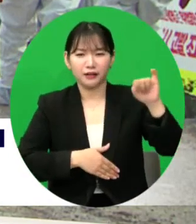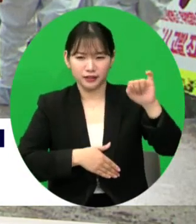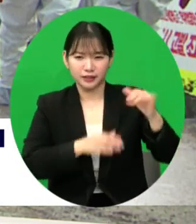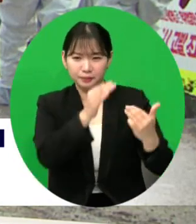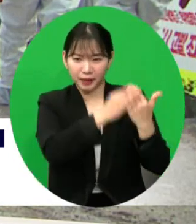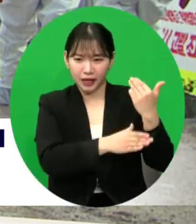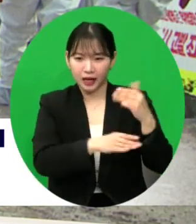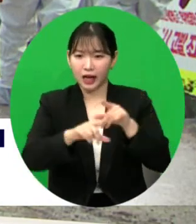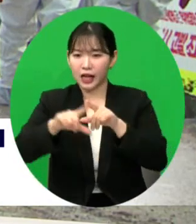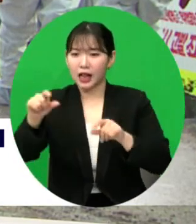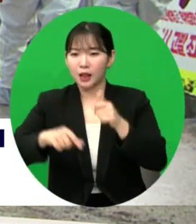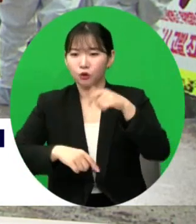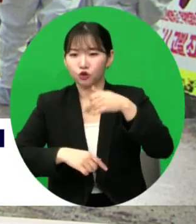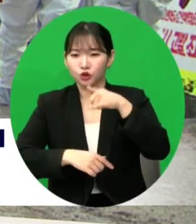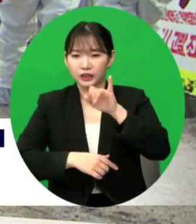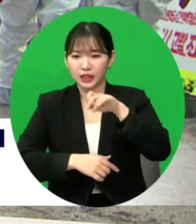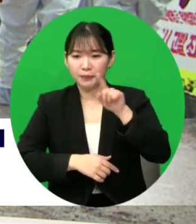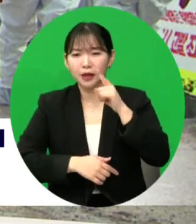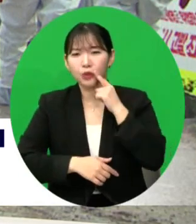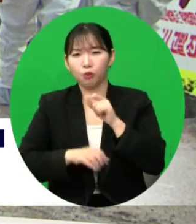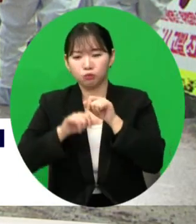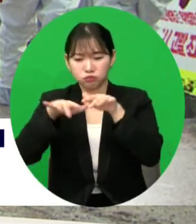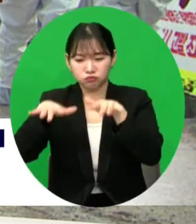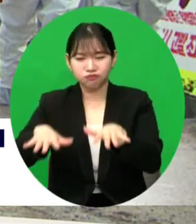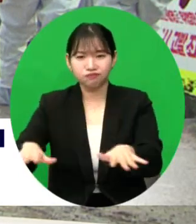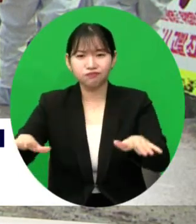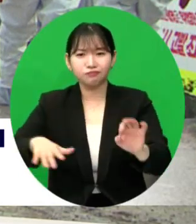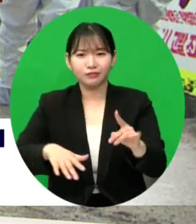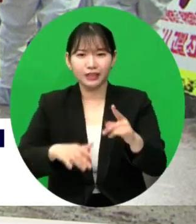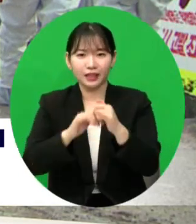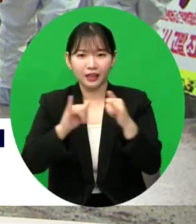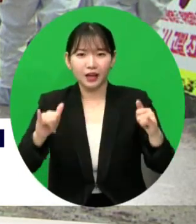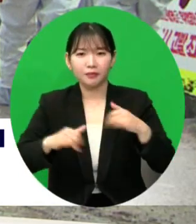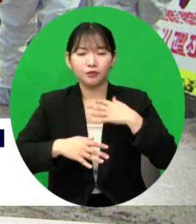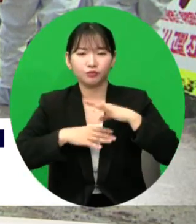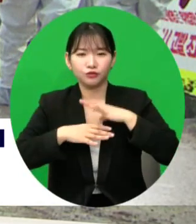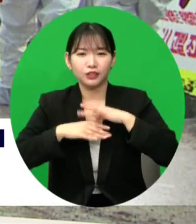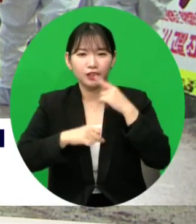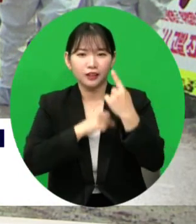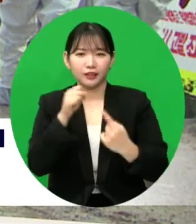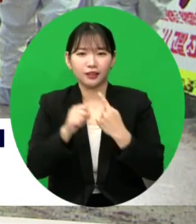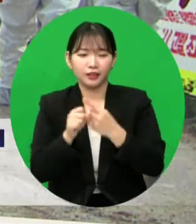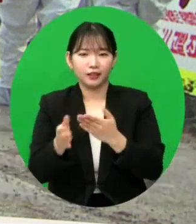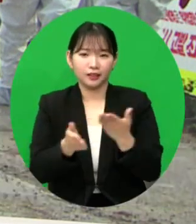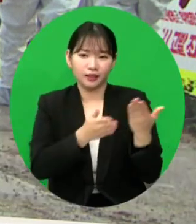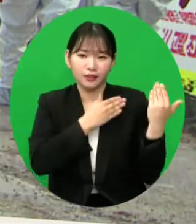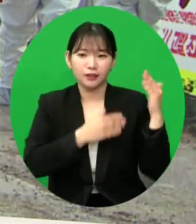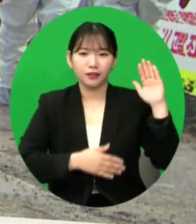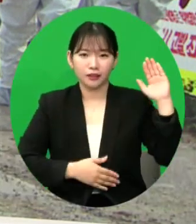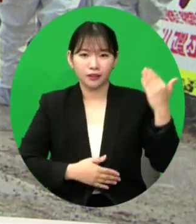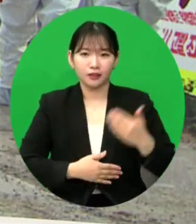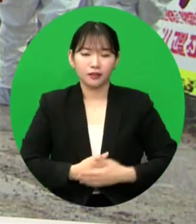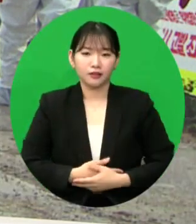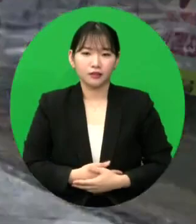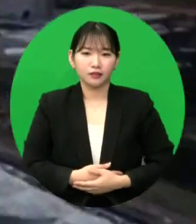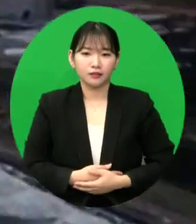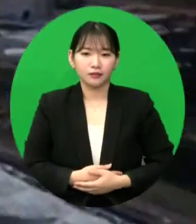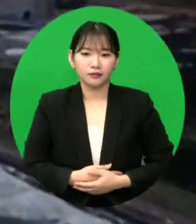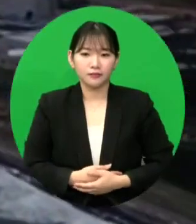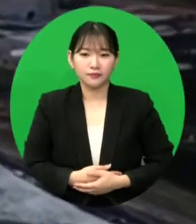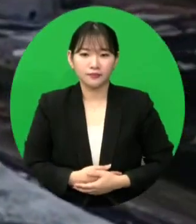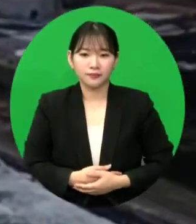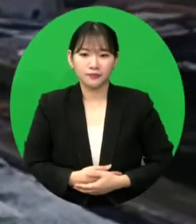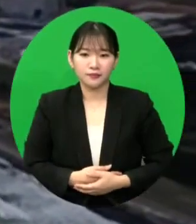일본 후쿠시마 오염수 방류로 인해 시민들은 불안한 한 해를 보내야 했습니다. 박종호 기자입니다.